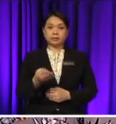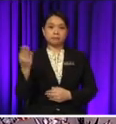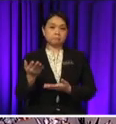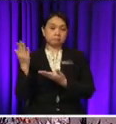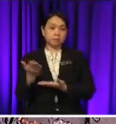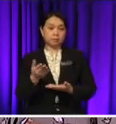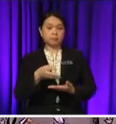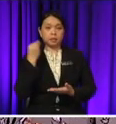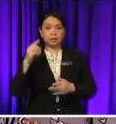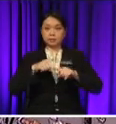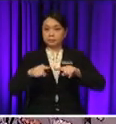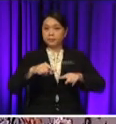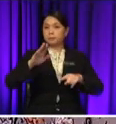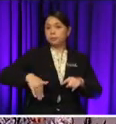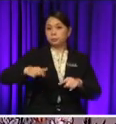tapi